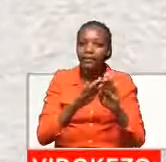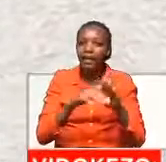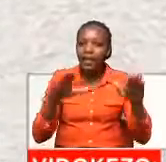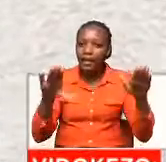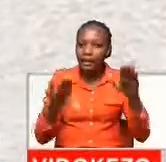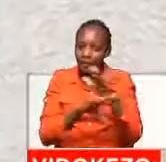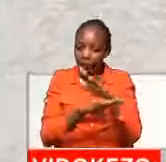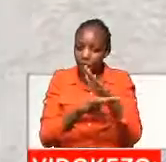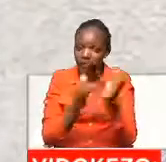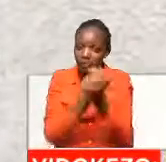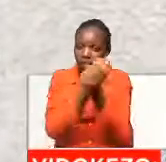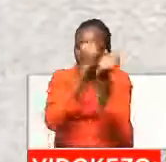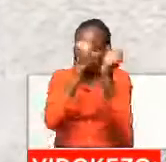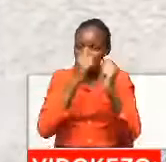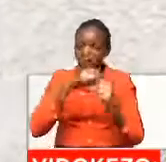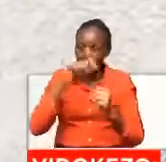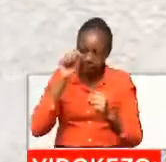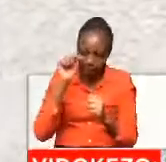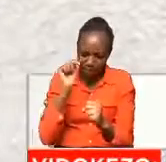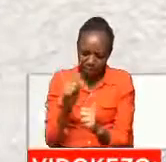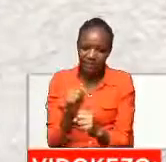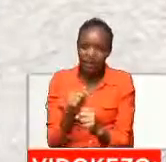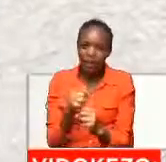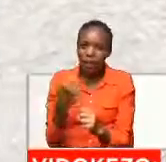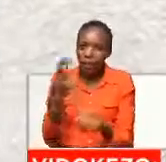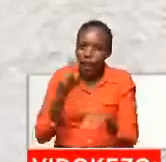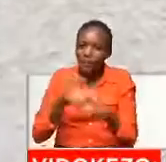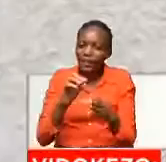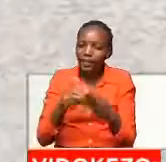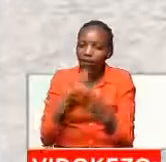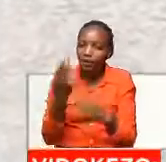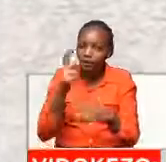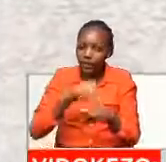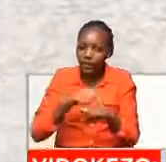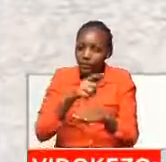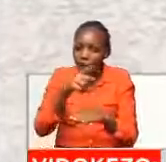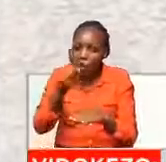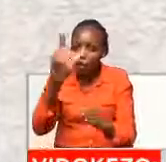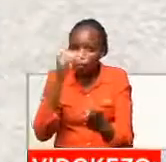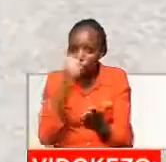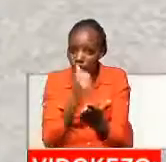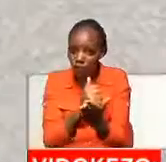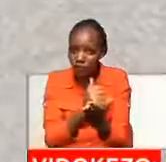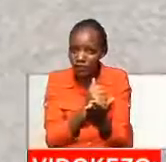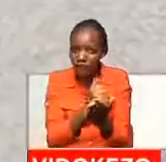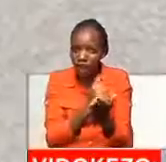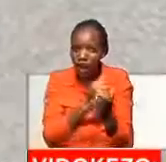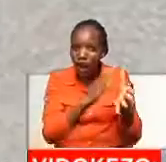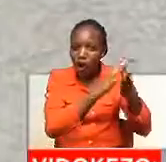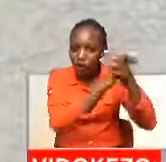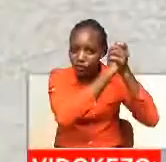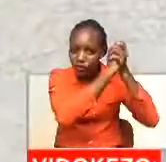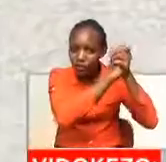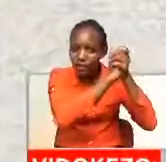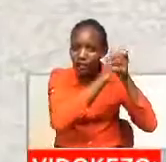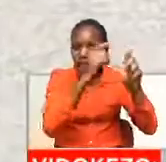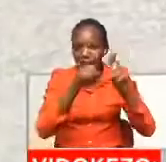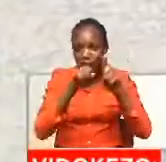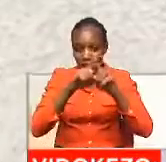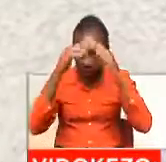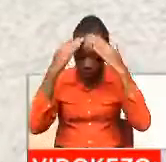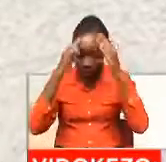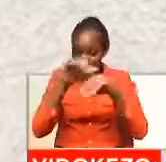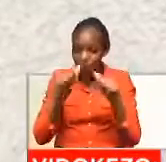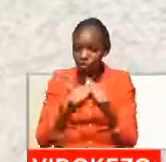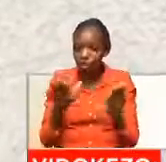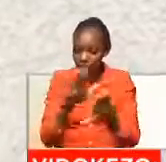party leader akuwe mara moja au mara mbili akuwa anapitia pale Jubilee headquarters ili aangalie kama mambo yako